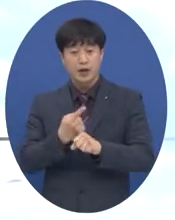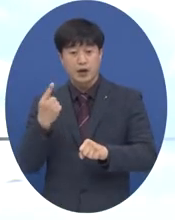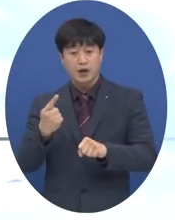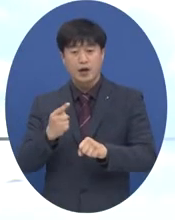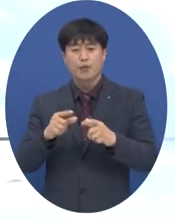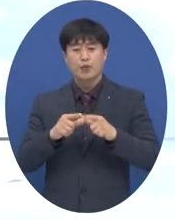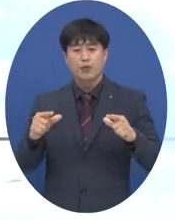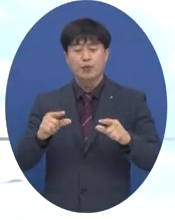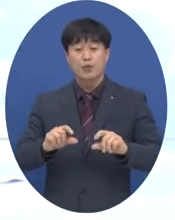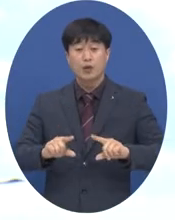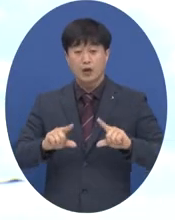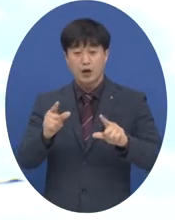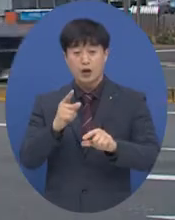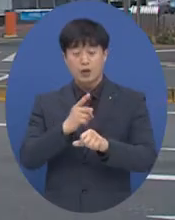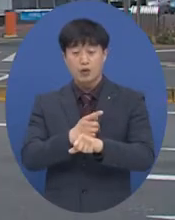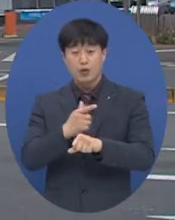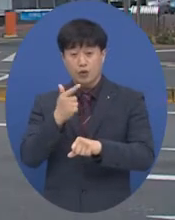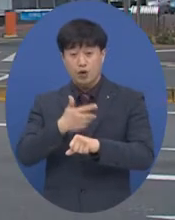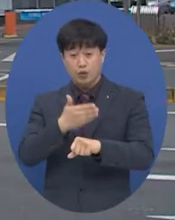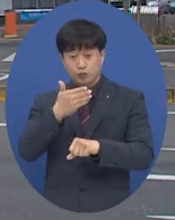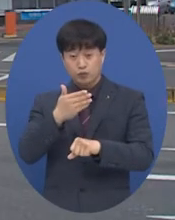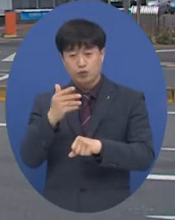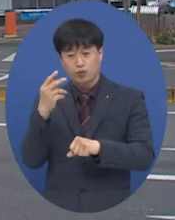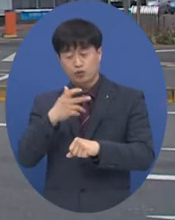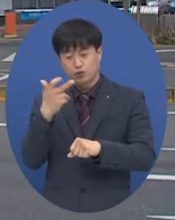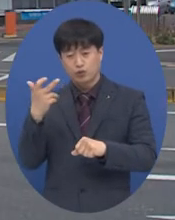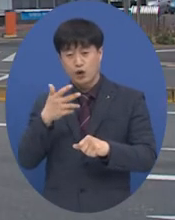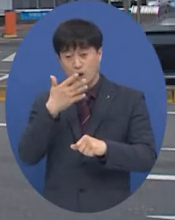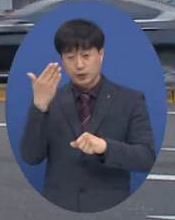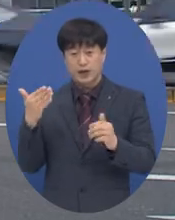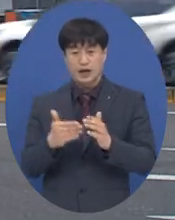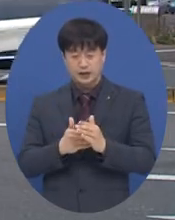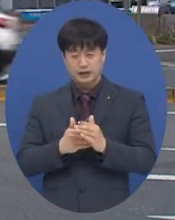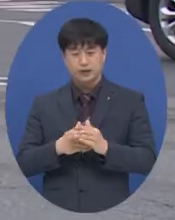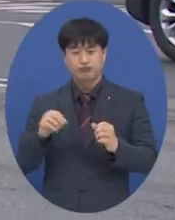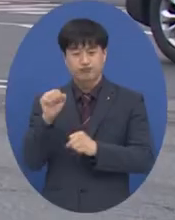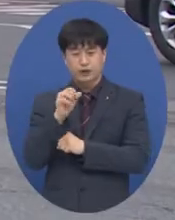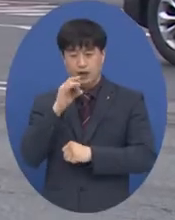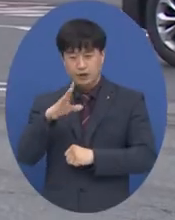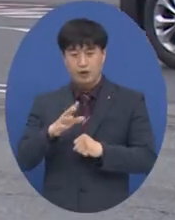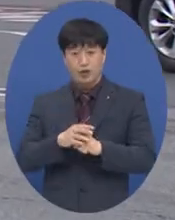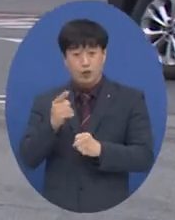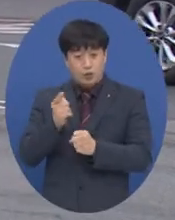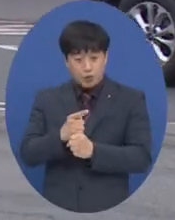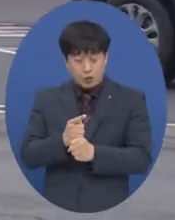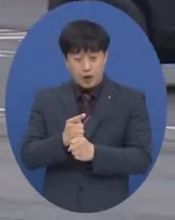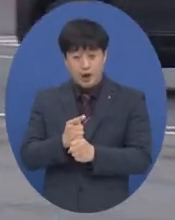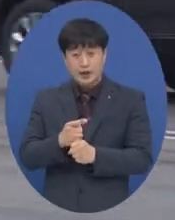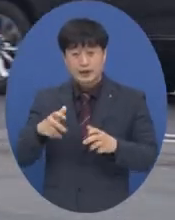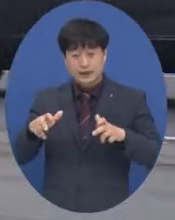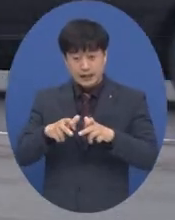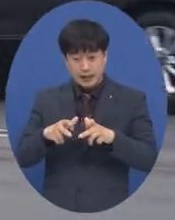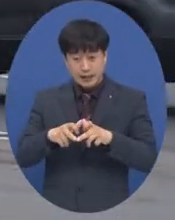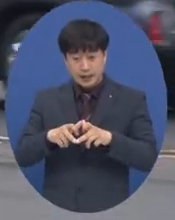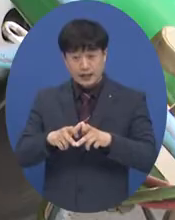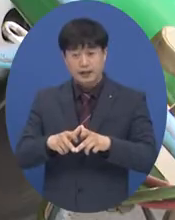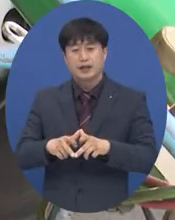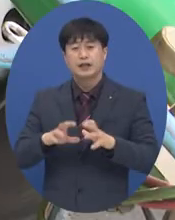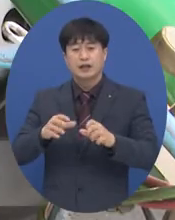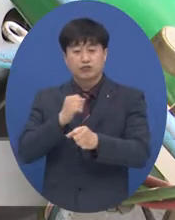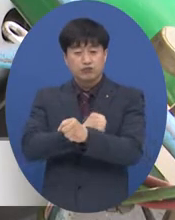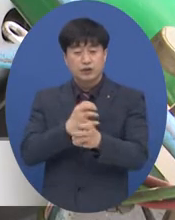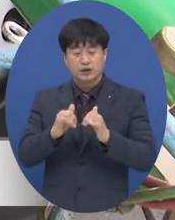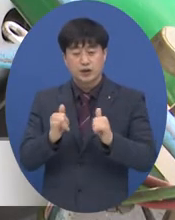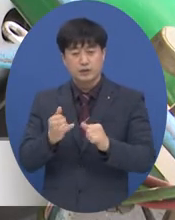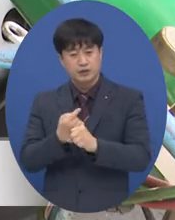9시까지 운행이 제한됩니다. 소방차나 구급차 등의 긴급 차량과 장애인 차량, 국가유공자 차량은 제외입니다.